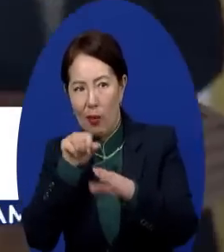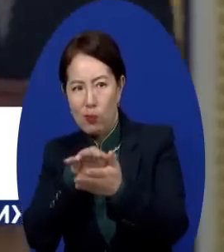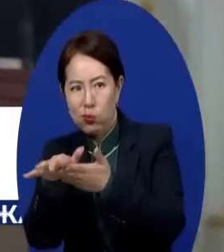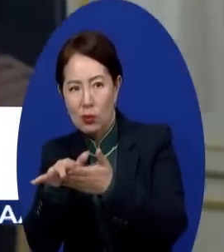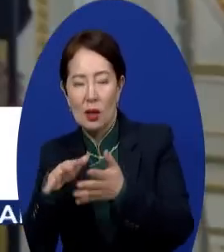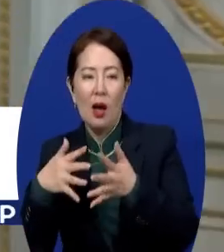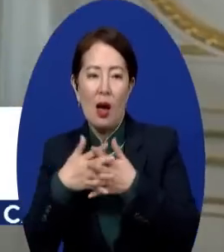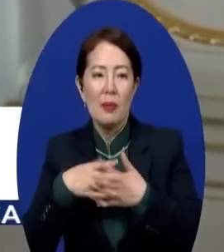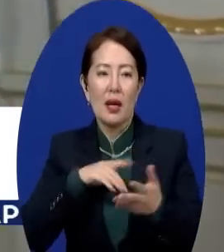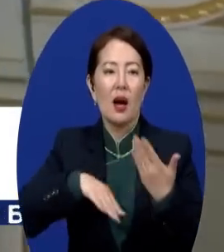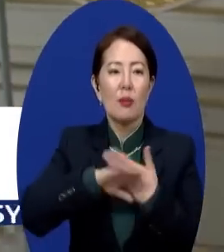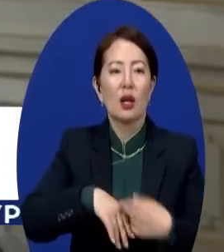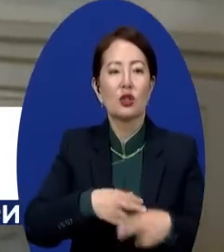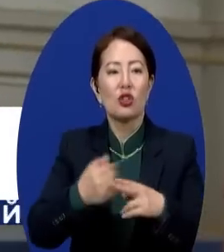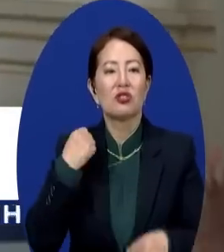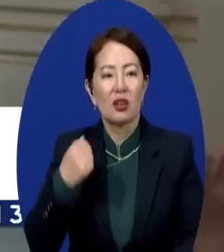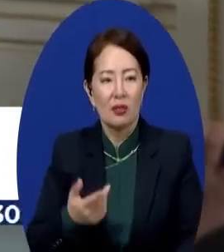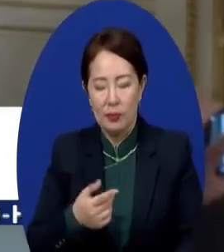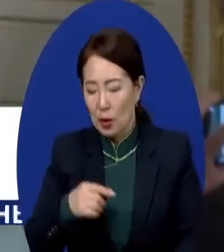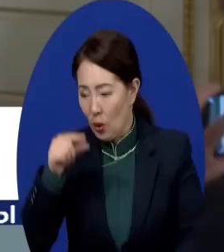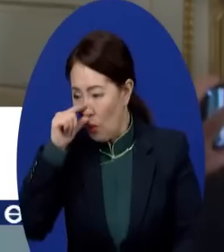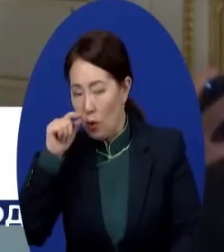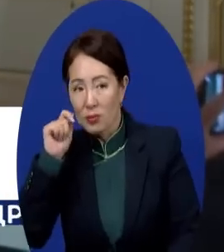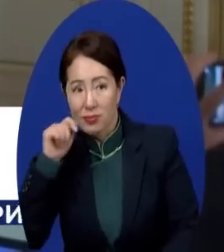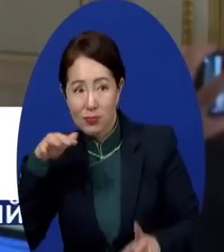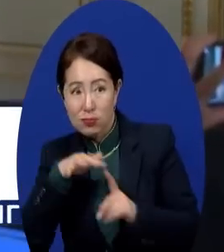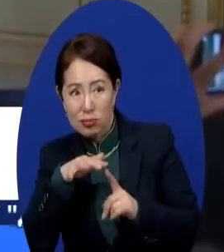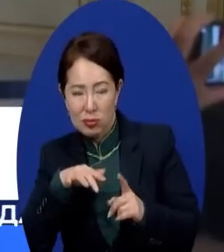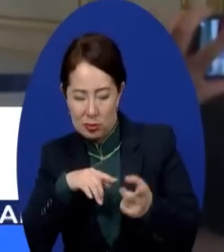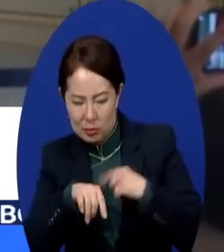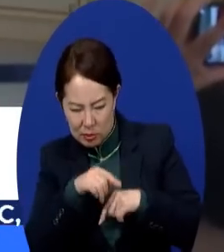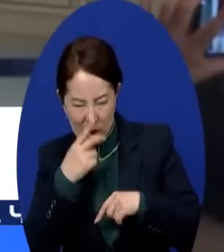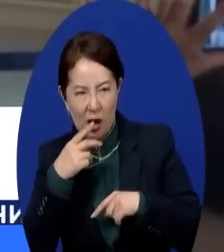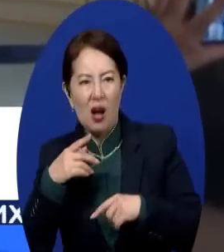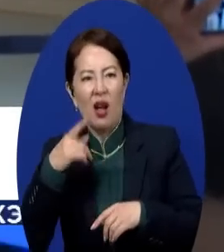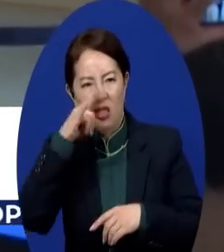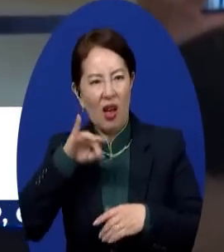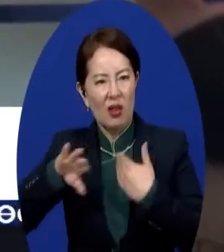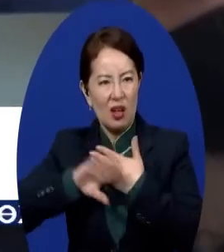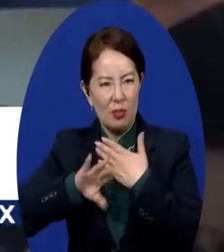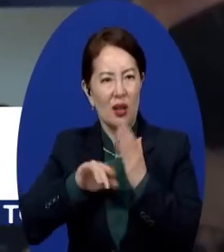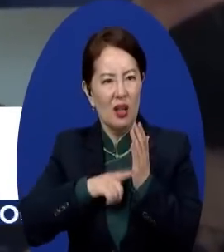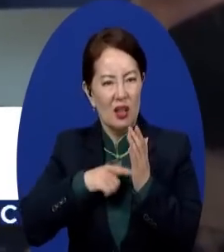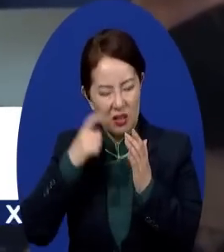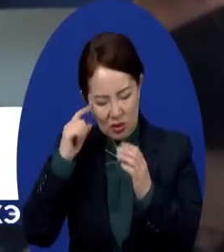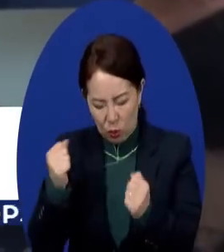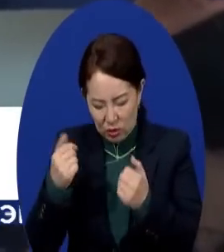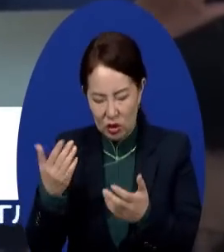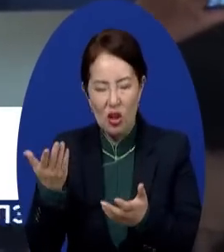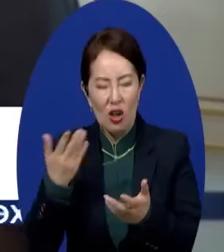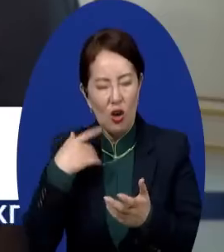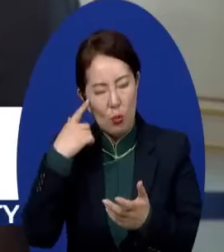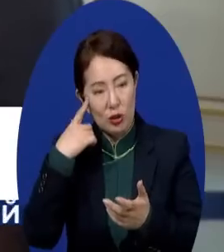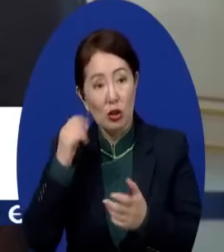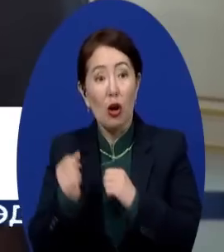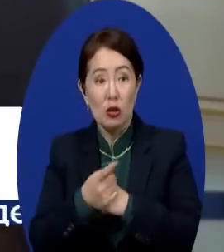цэргийн хүчээр хамгаална. Орос Украинд руу довтлсноос хойш Тайваныг хамгаалах үүрэг илүү их хүчтэй болж гарч ирж байна гэдгийг